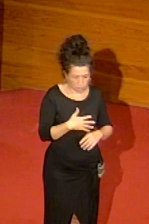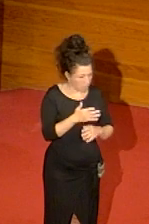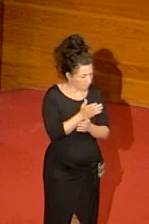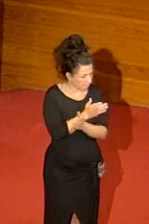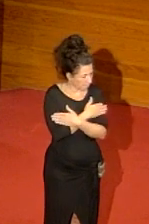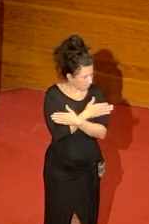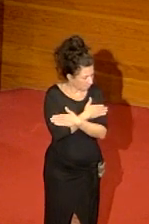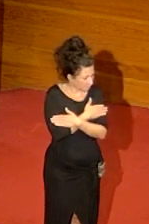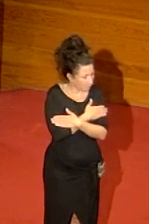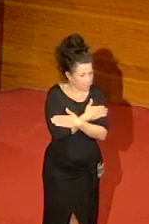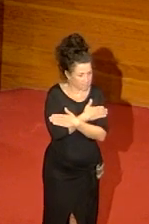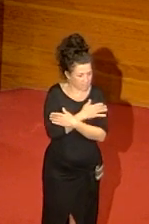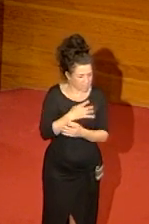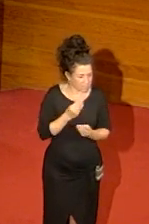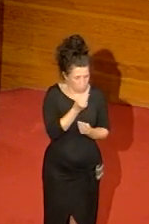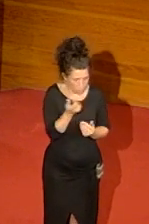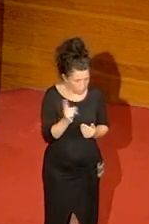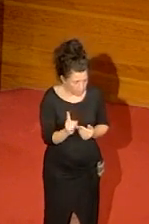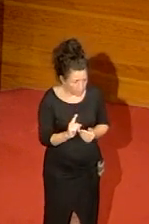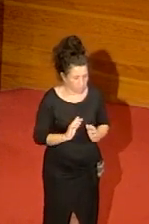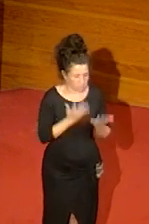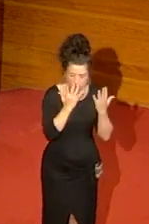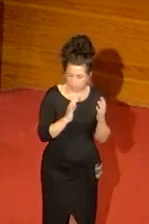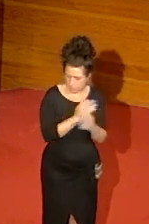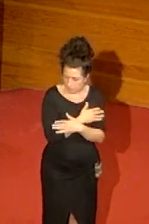honetan segurik izugarrizko giro nahi dukela eta laguntzen da basko.